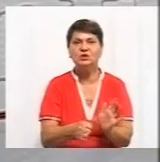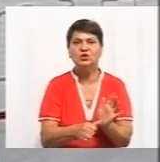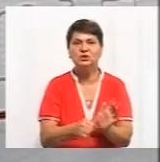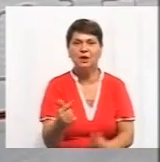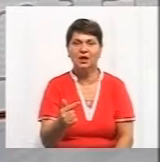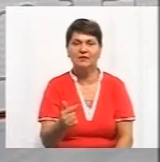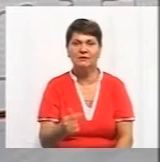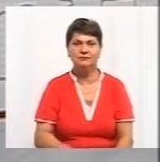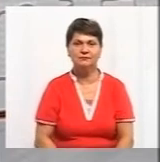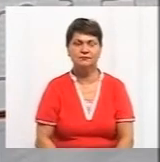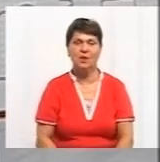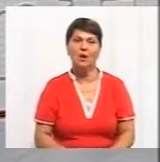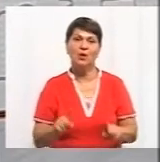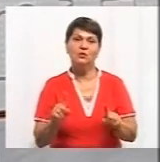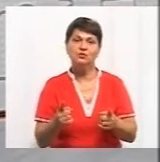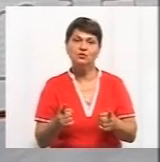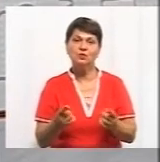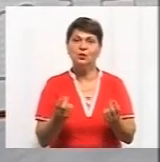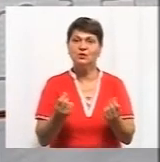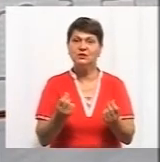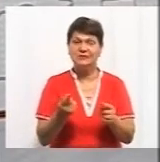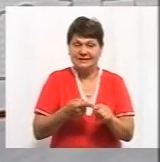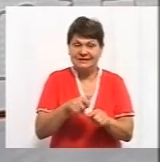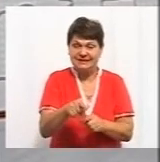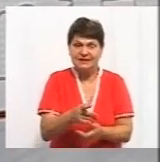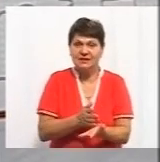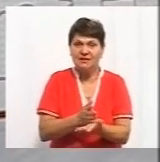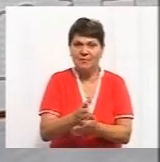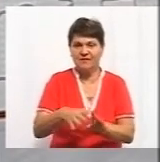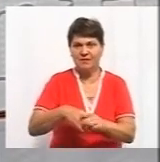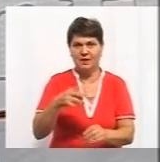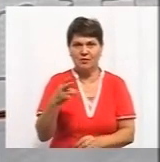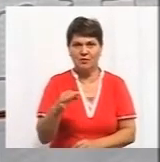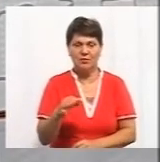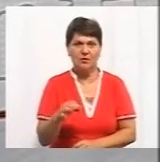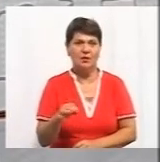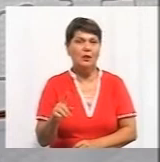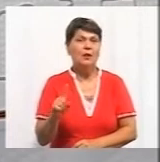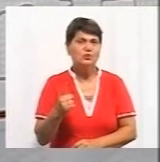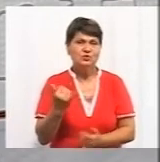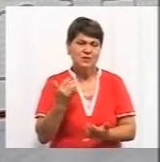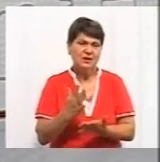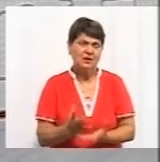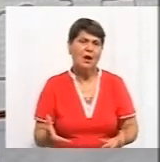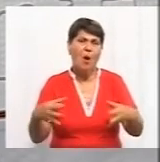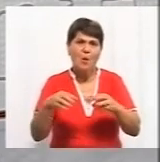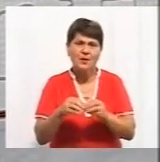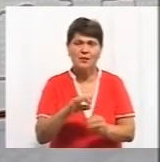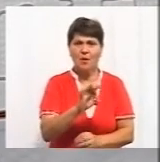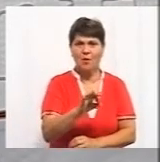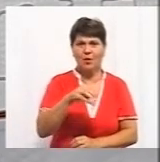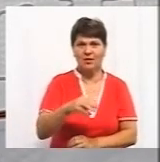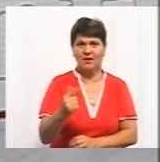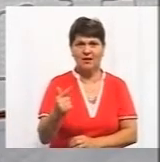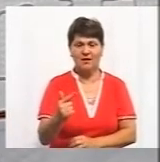гривень. Чому ці напрямки обрано? Ну, тому що зараз є об'єднані ОГТ, і